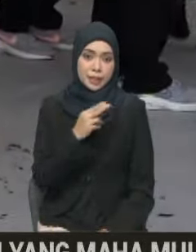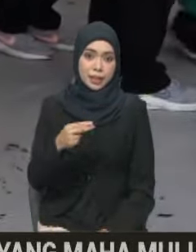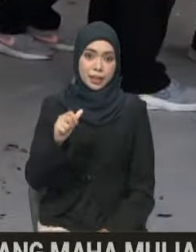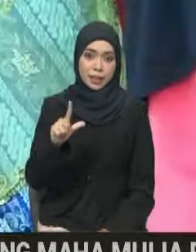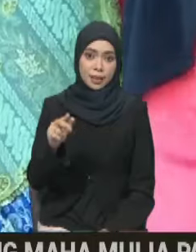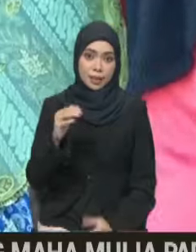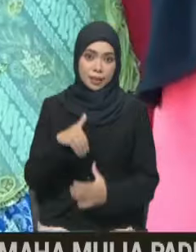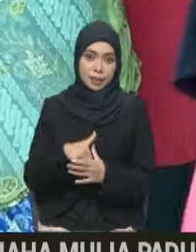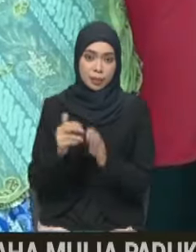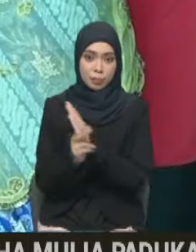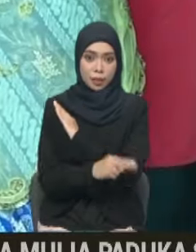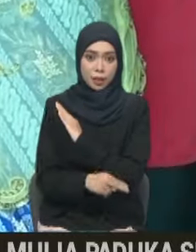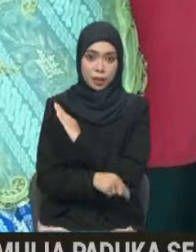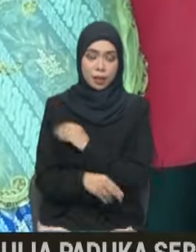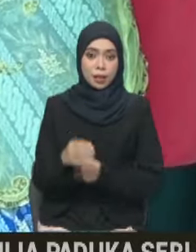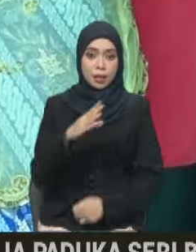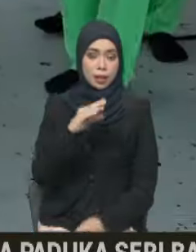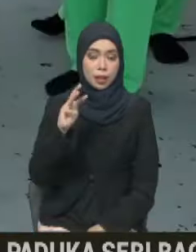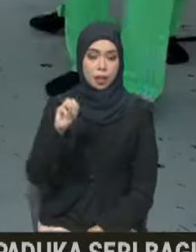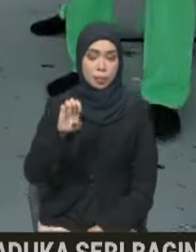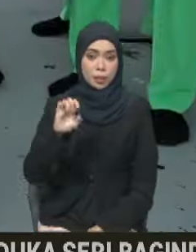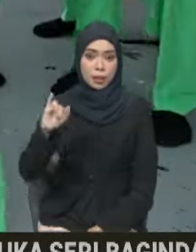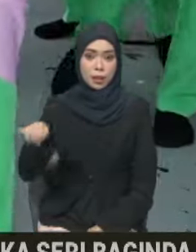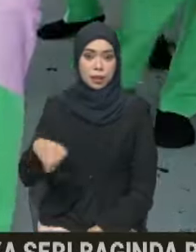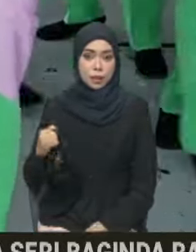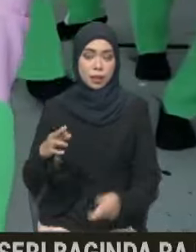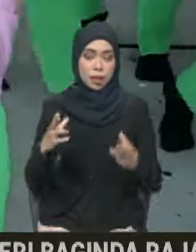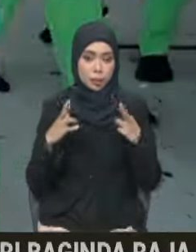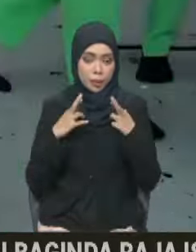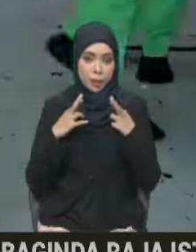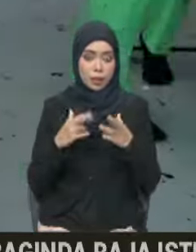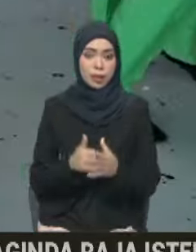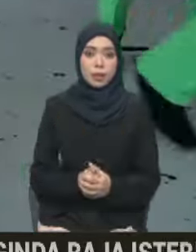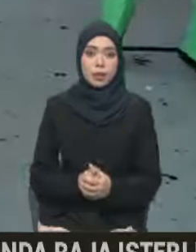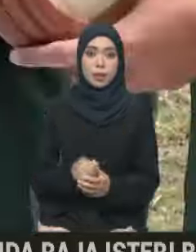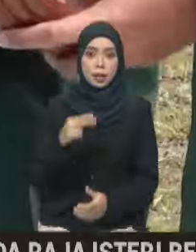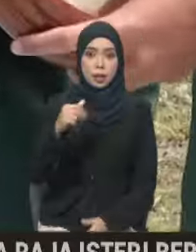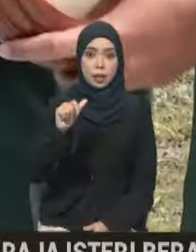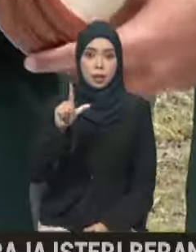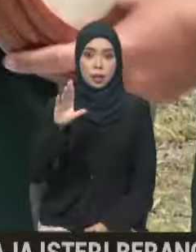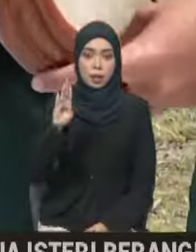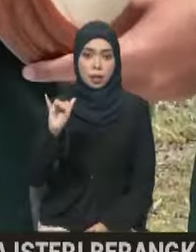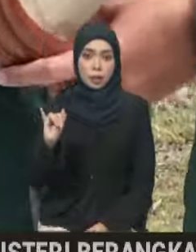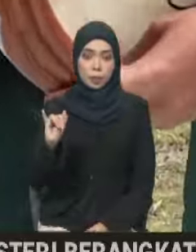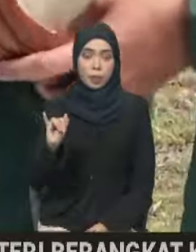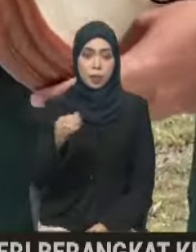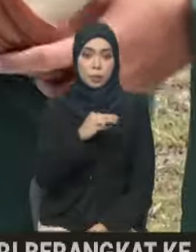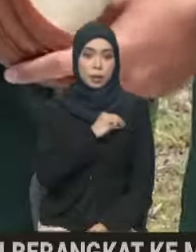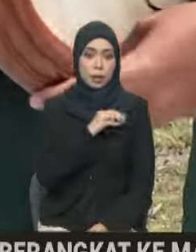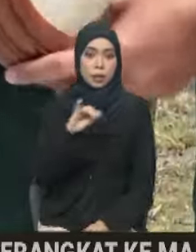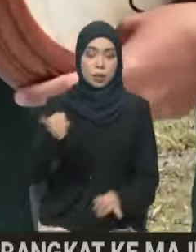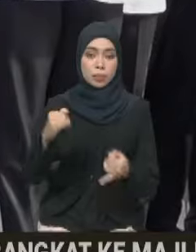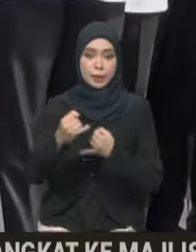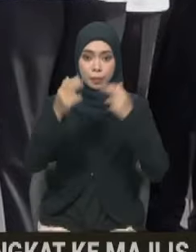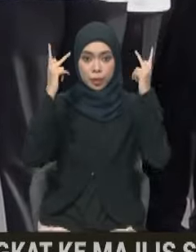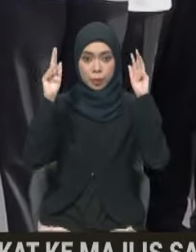berhormat Pihin Datuk Lela Raja Meja Jeneral Bersara, Datuk Perka Seri Haji Awang Halbi bin Haji Muhammad Yusof, Menteri di Jabatan